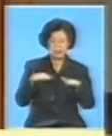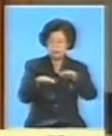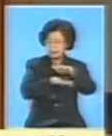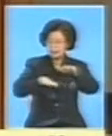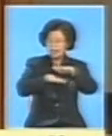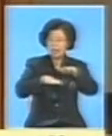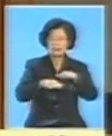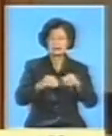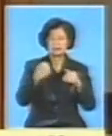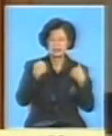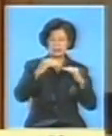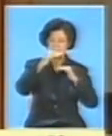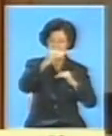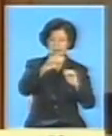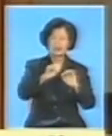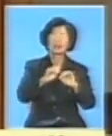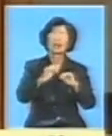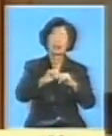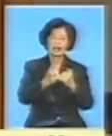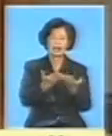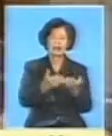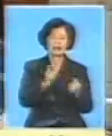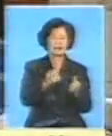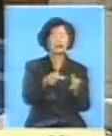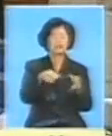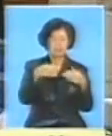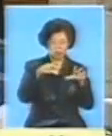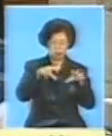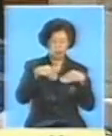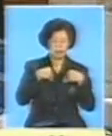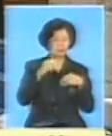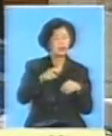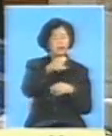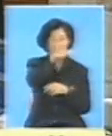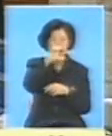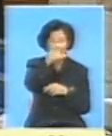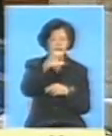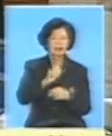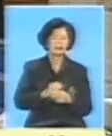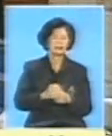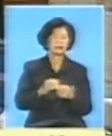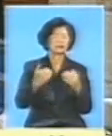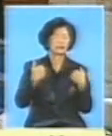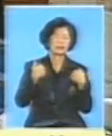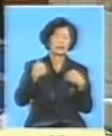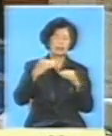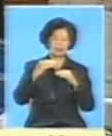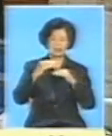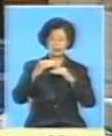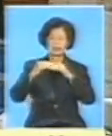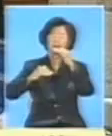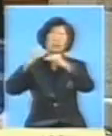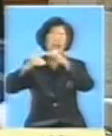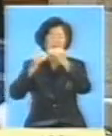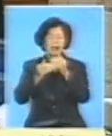าตรการกำหนดอย่างไรที่เขาจะได้รับการยอมรับนะครับต้องไปหาตรงนั้นแล้วให้มีการพัฒนาคนทุ